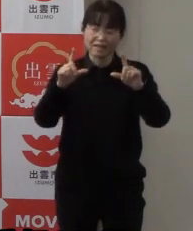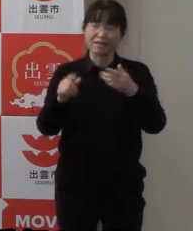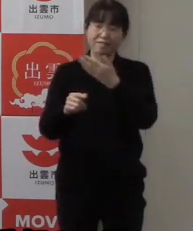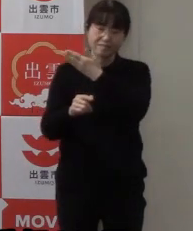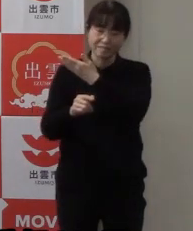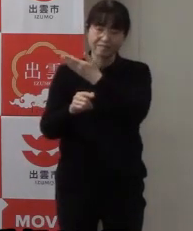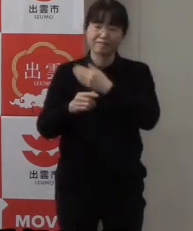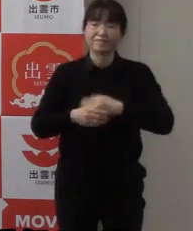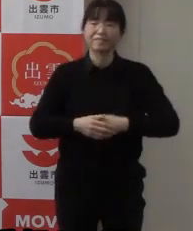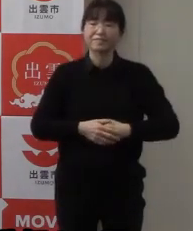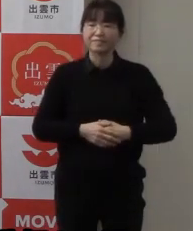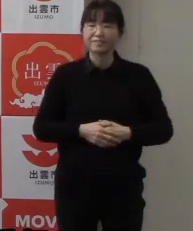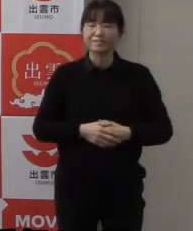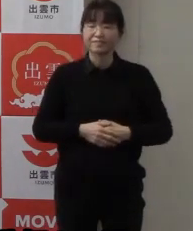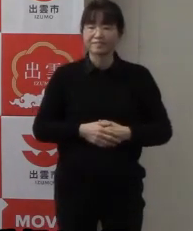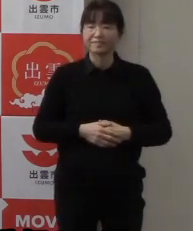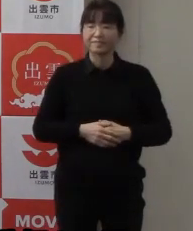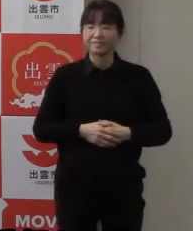が、